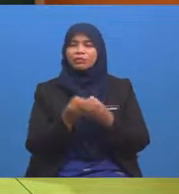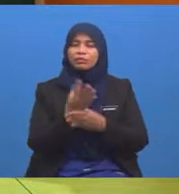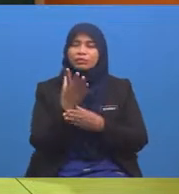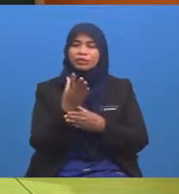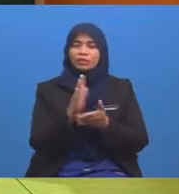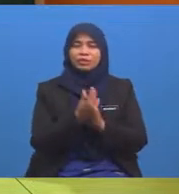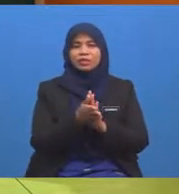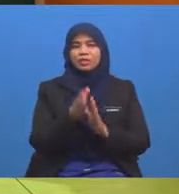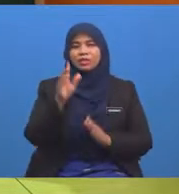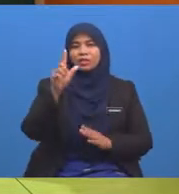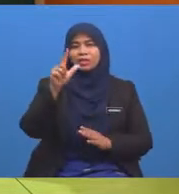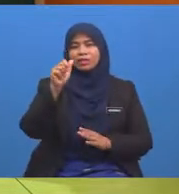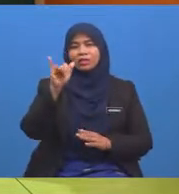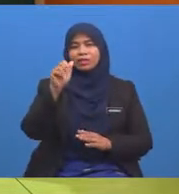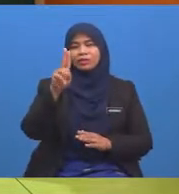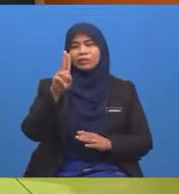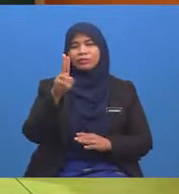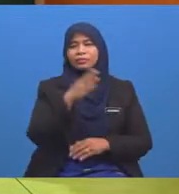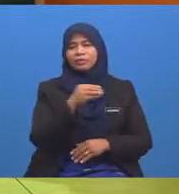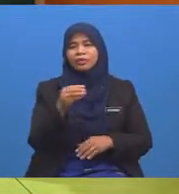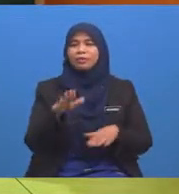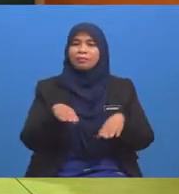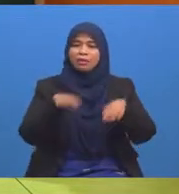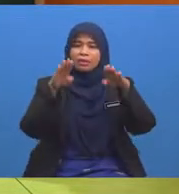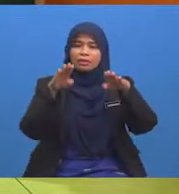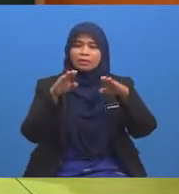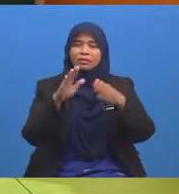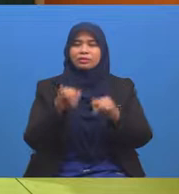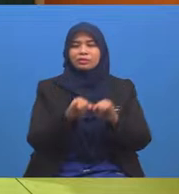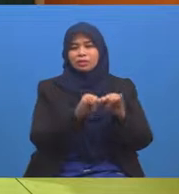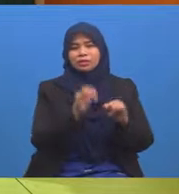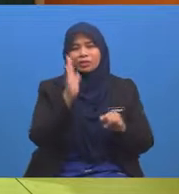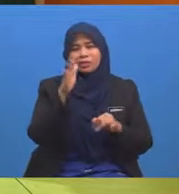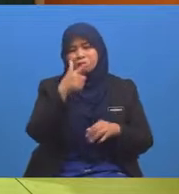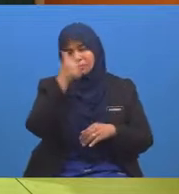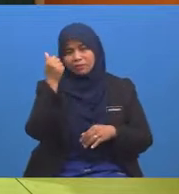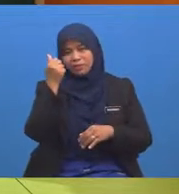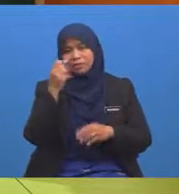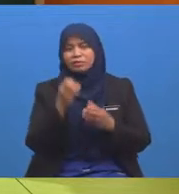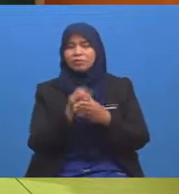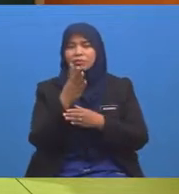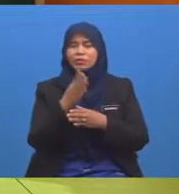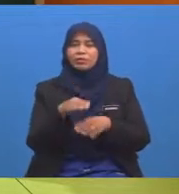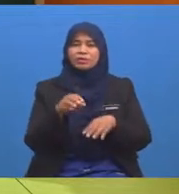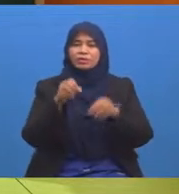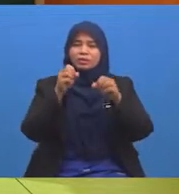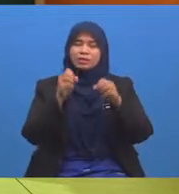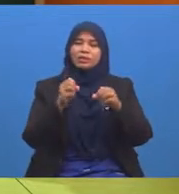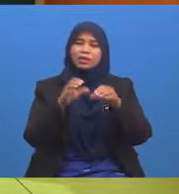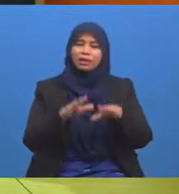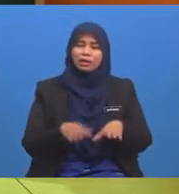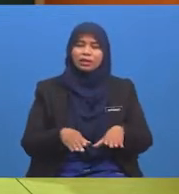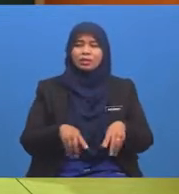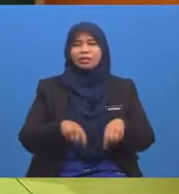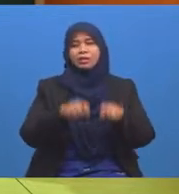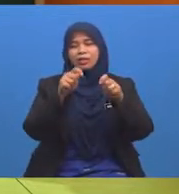layu, manakala banjir akan mengakibatkan tumbuhan ditenggelami air. Kedua-dua gangguan tersebut